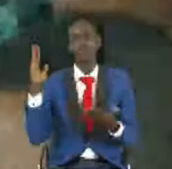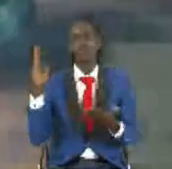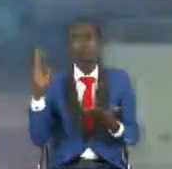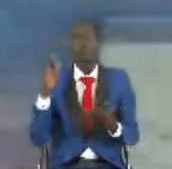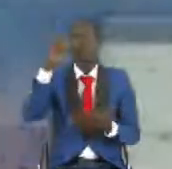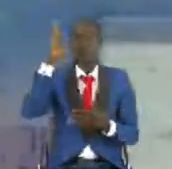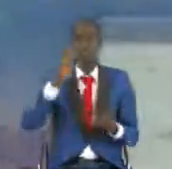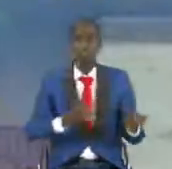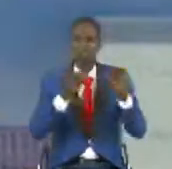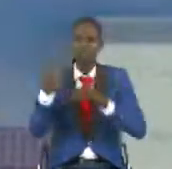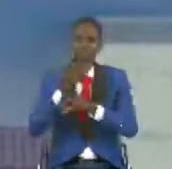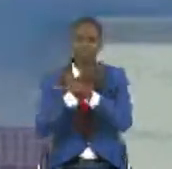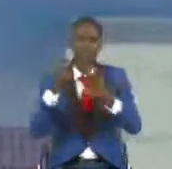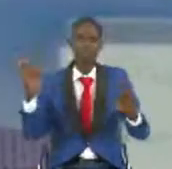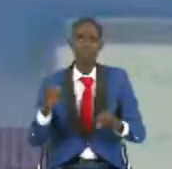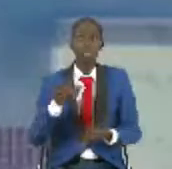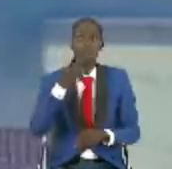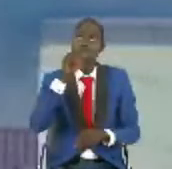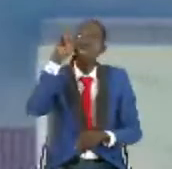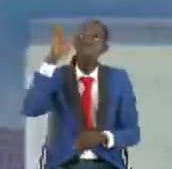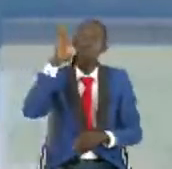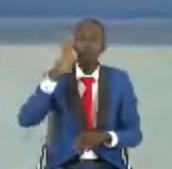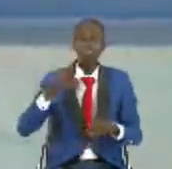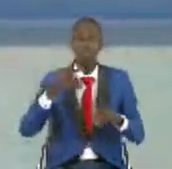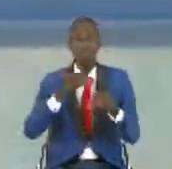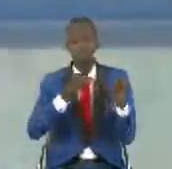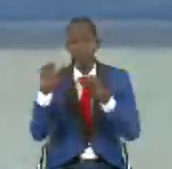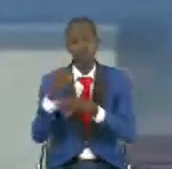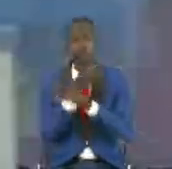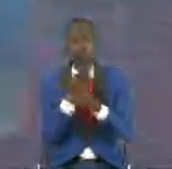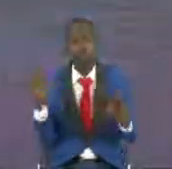Il va t'affranchir. J'ai dit, il va t'affranchir.